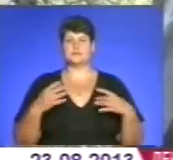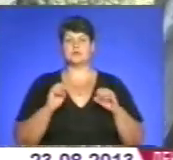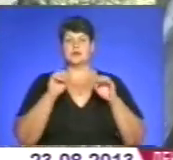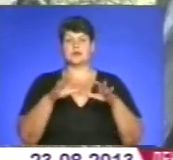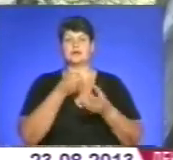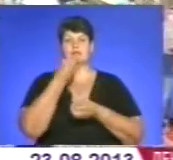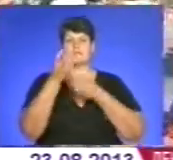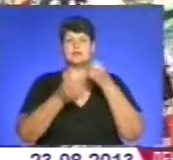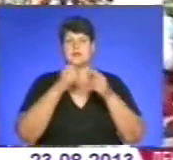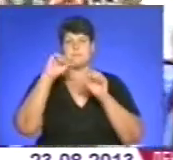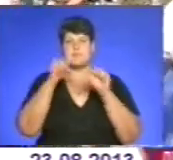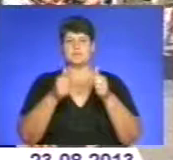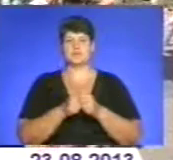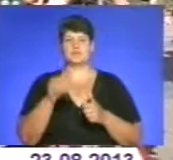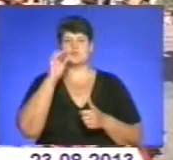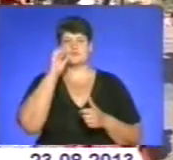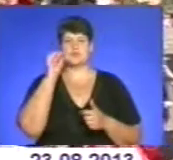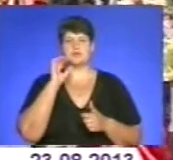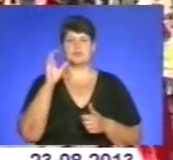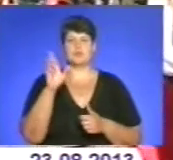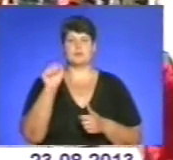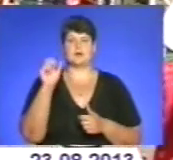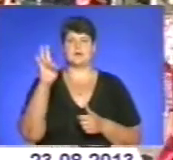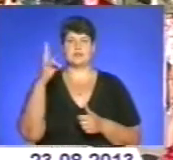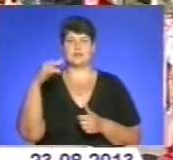Тарасу Шевченку, Степану Бандері, В'ячеславу Чорноволу.